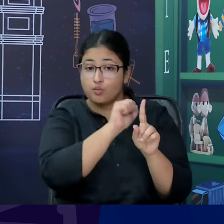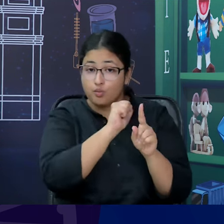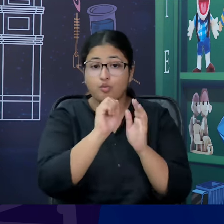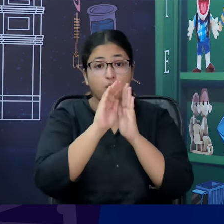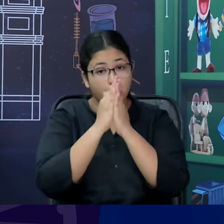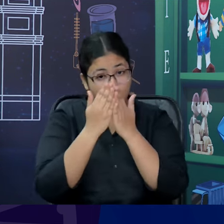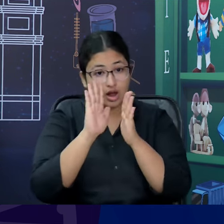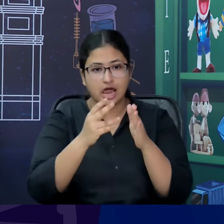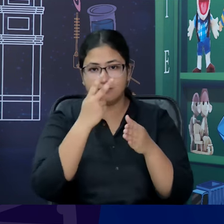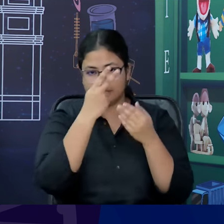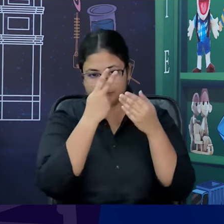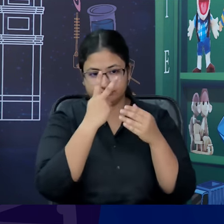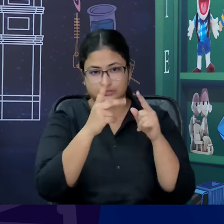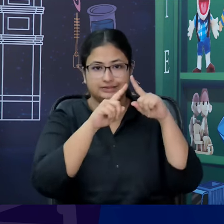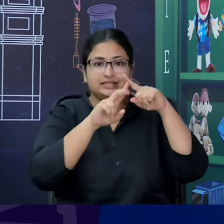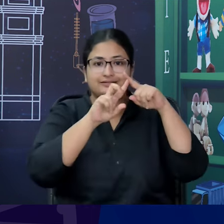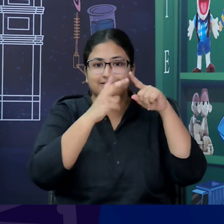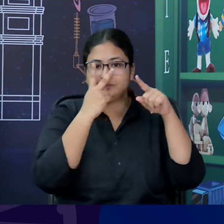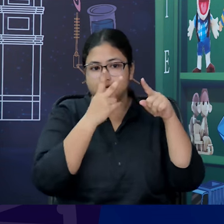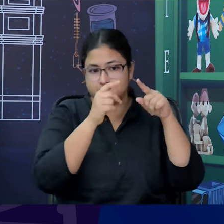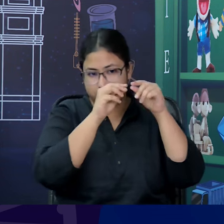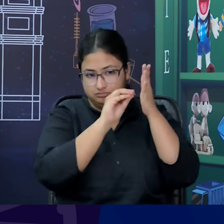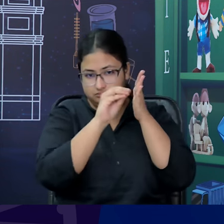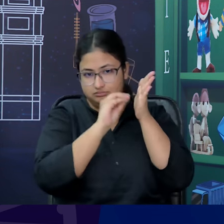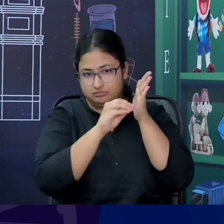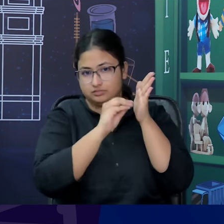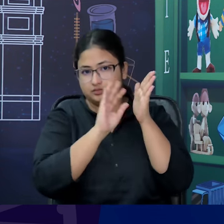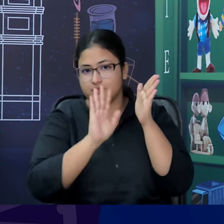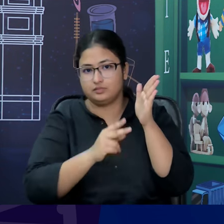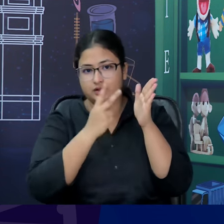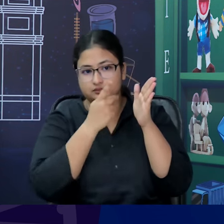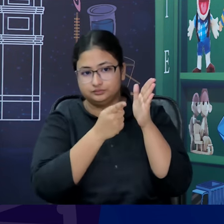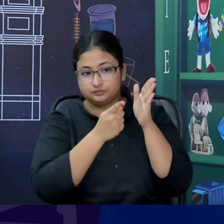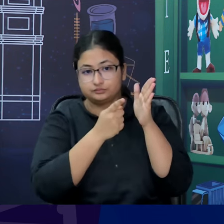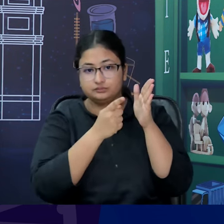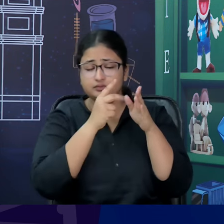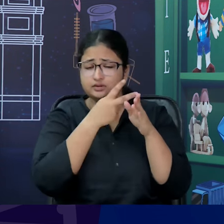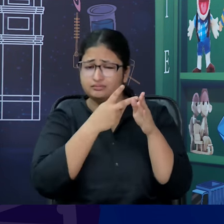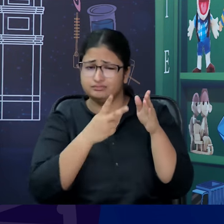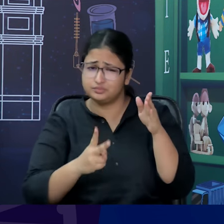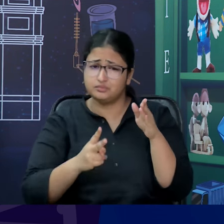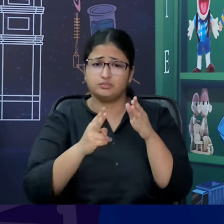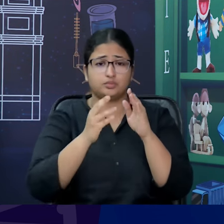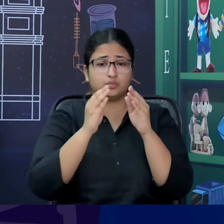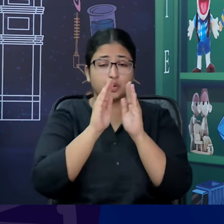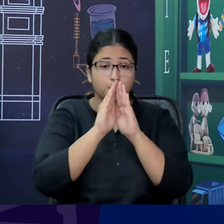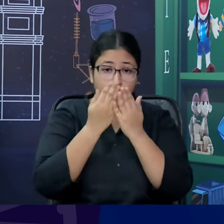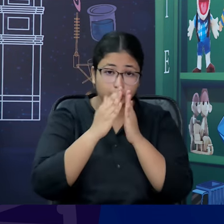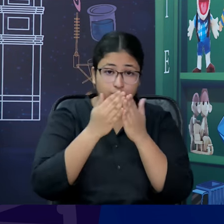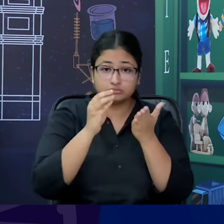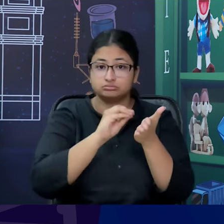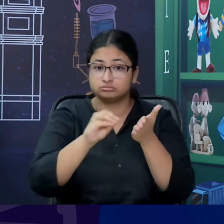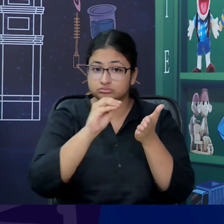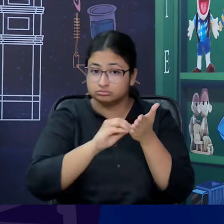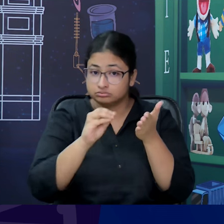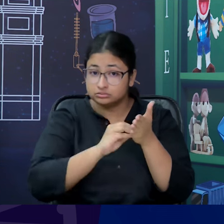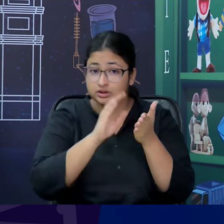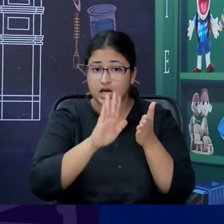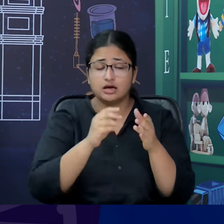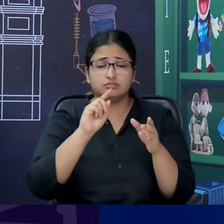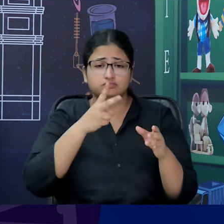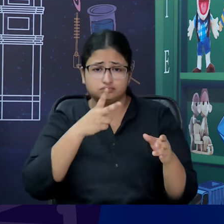चक्रव्यू एक है परिवेश इस इसके अलावा हम तुम और अपने सामने